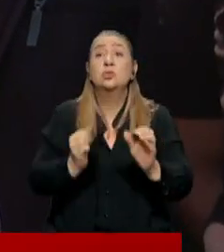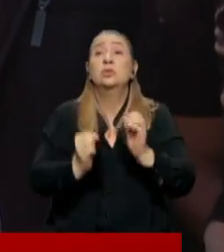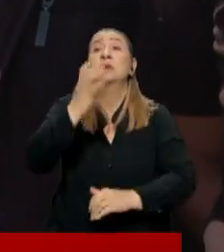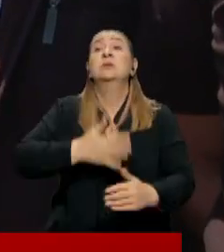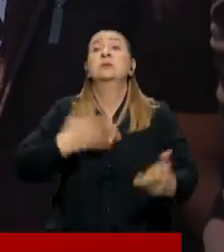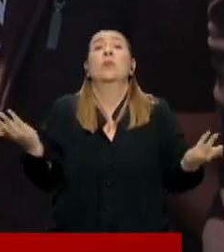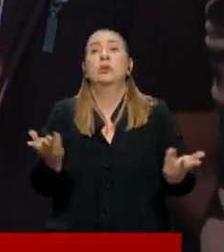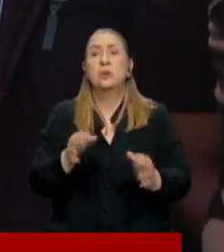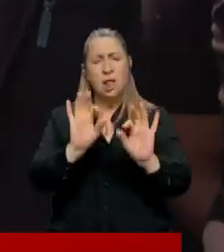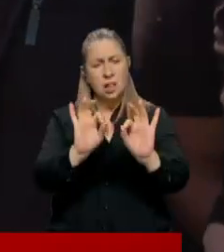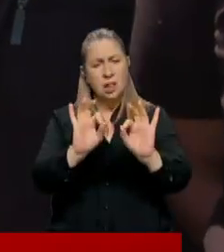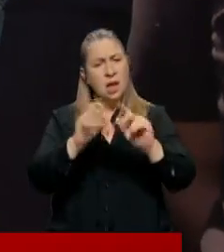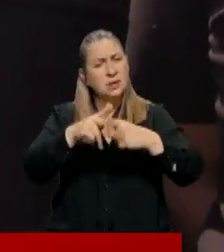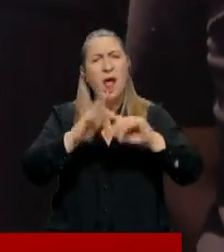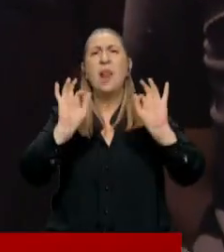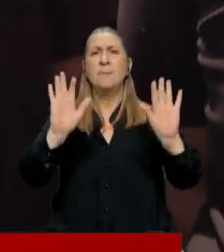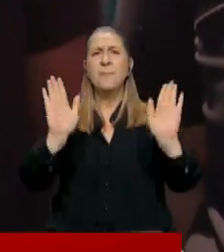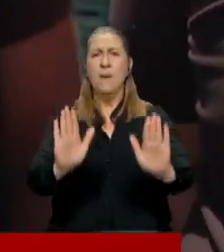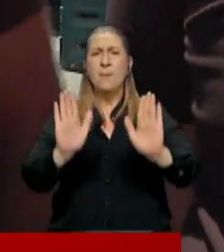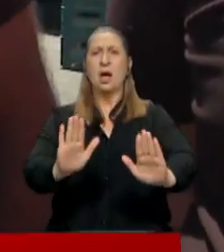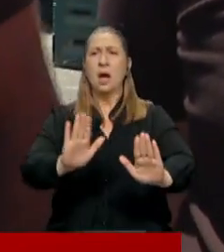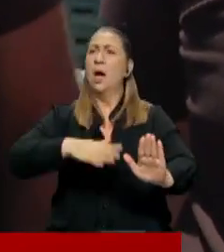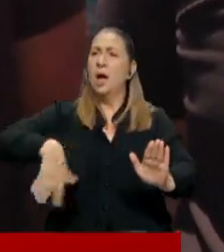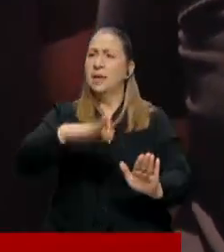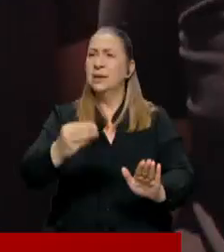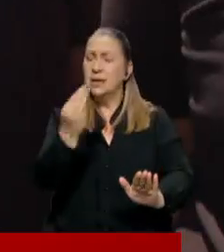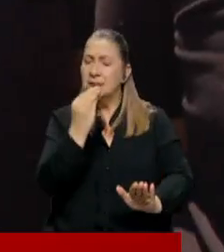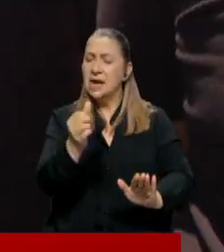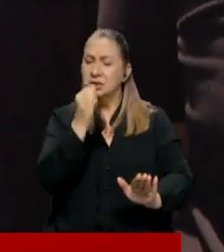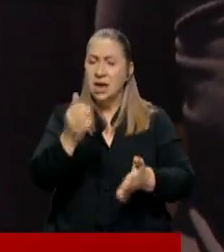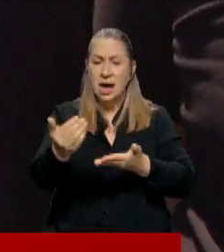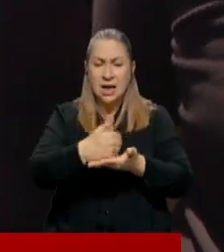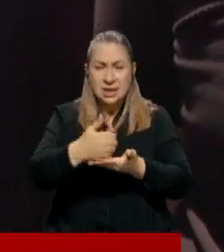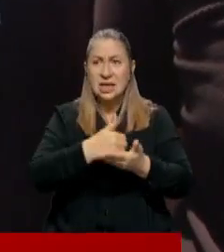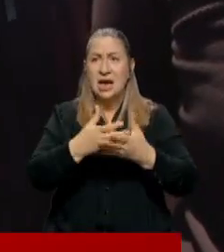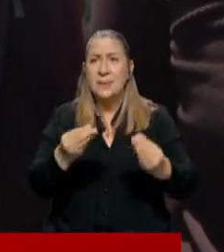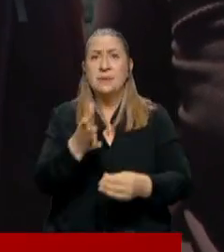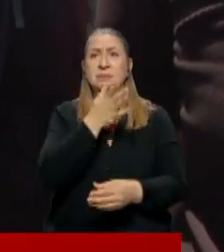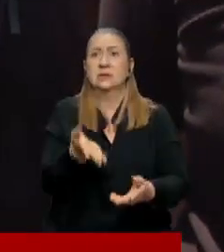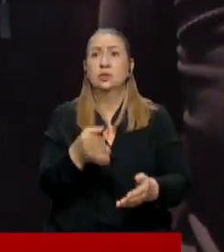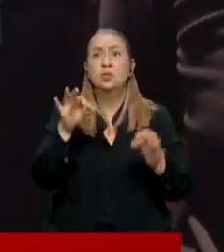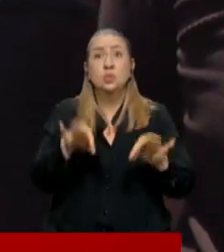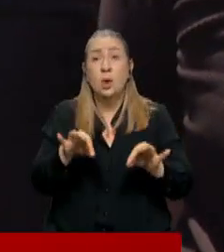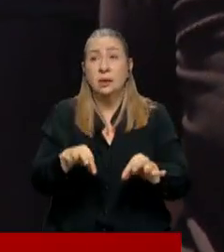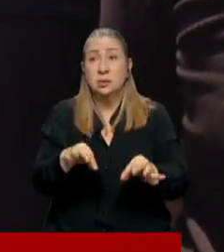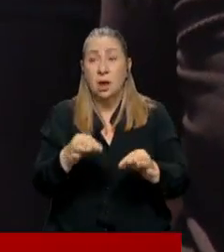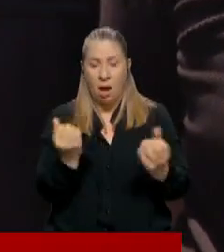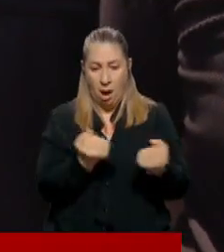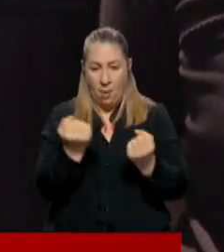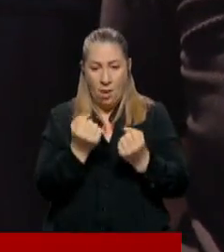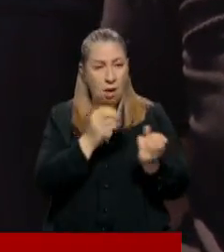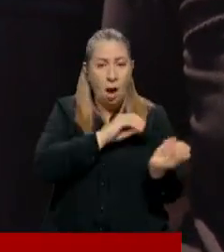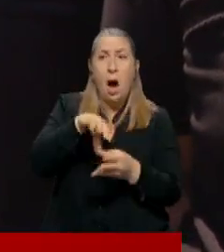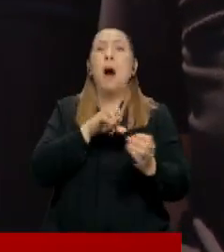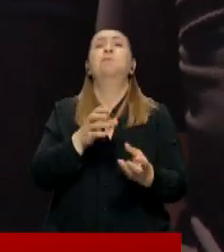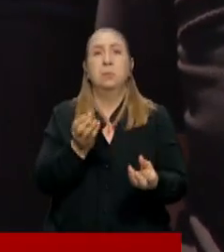istemiyoruz. Sabit ayarlansın. Herkes yediğini, içtiğini, kazandığını, kaybettiğini bilsin. Şu anda yani arabamız daha